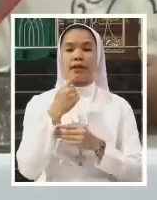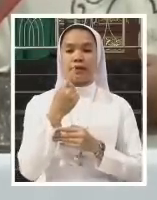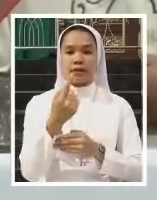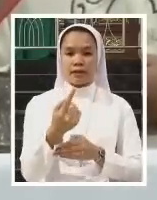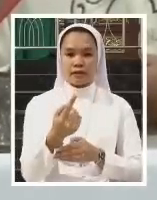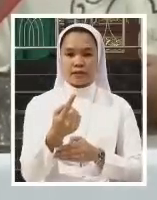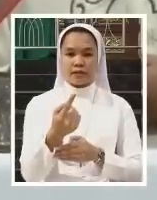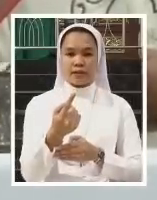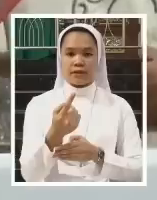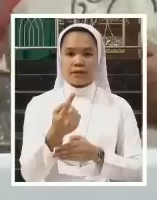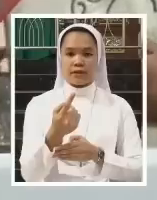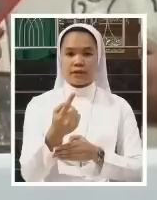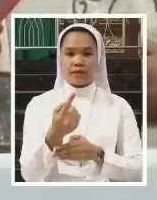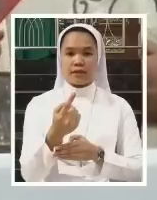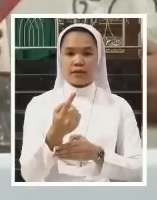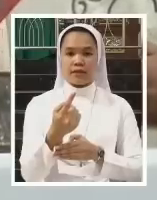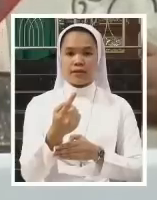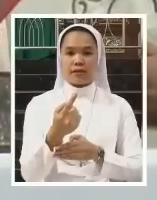sabi,